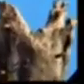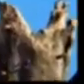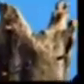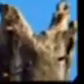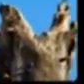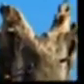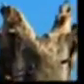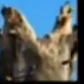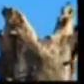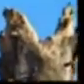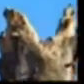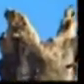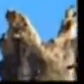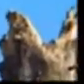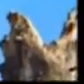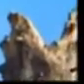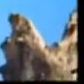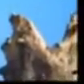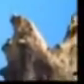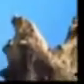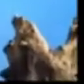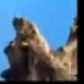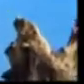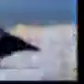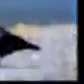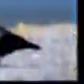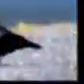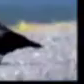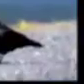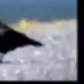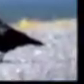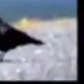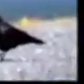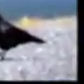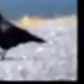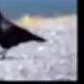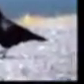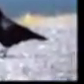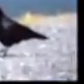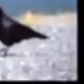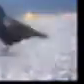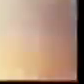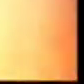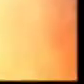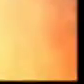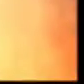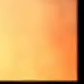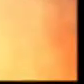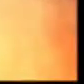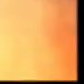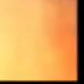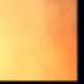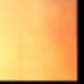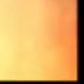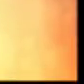длинными и широкими крыльями, клюв массивен, когти на задних лапах загнуты внутрь, а на бедрах перьями образованы штаны. Во время